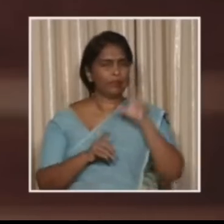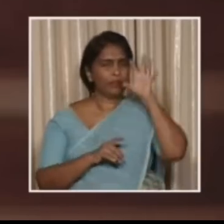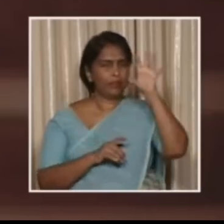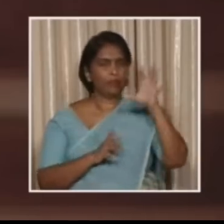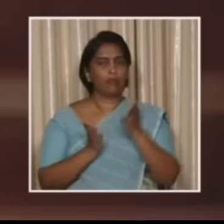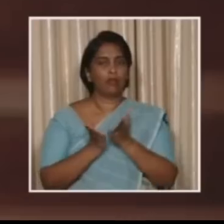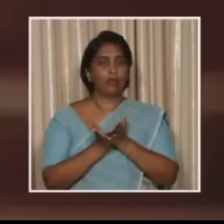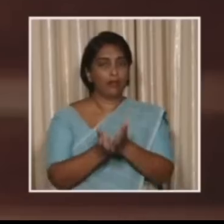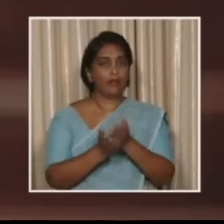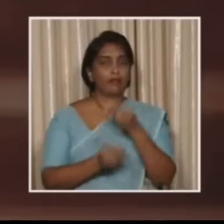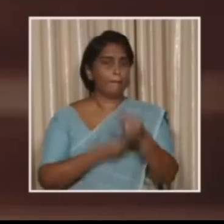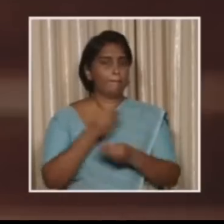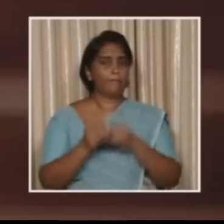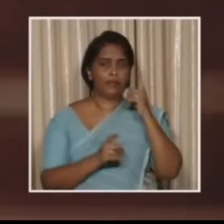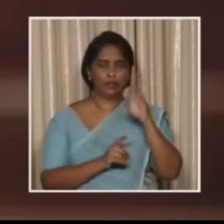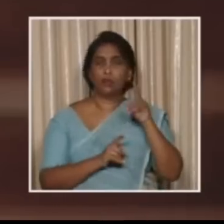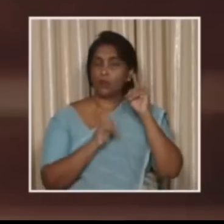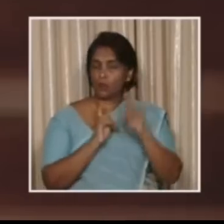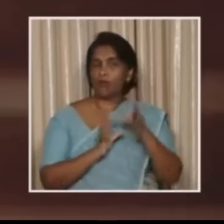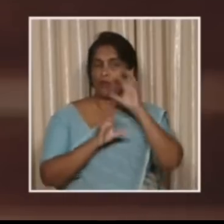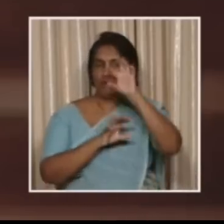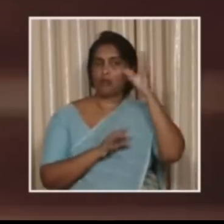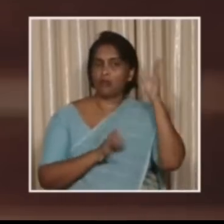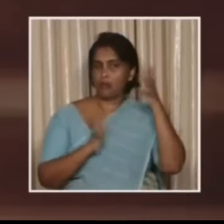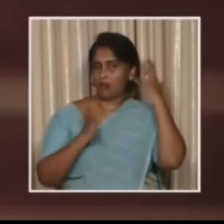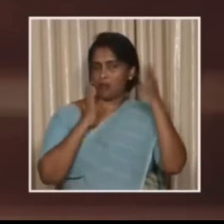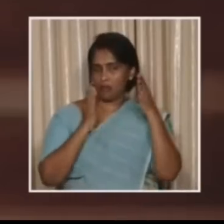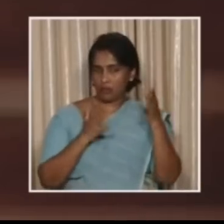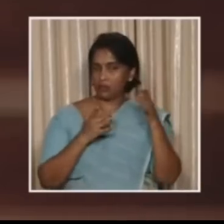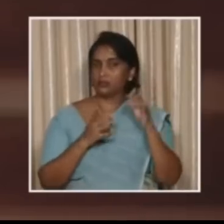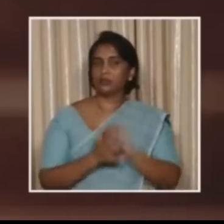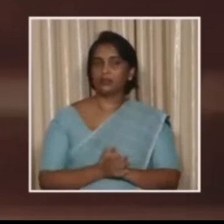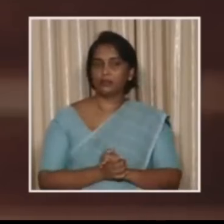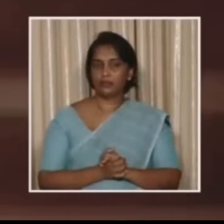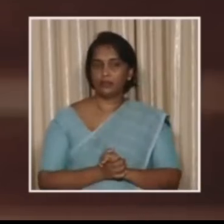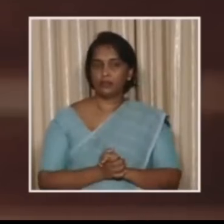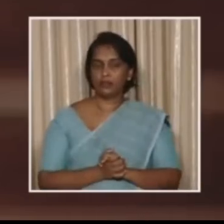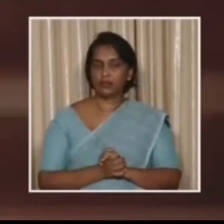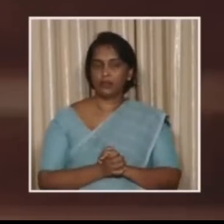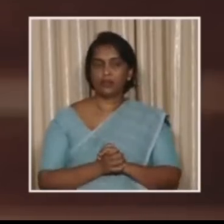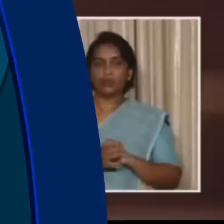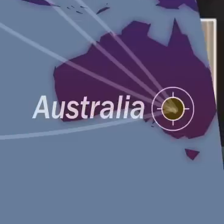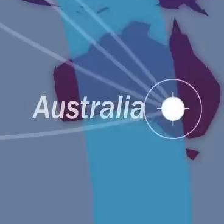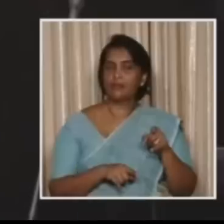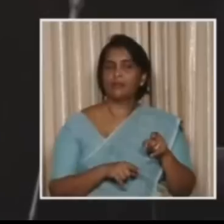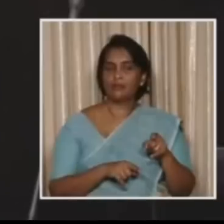உரிமை கிடையாது. இவ்வாறு நாடாளுமன்ற உறுப்பினர் திச அத்தநாயக்க மேலும் தெரிவித்துள்ளார்.